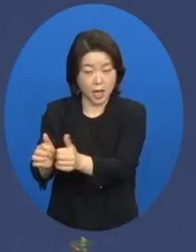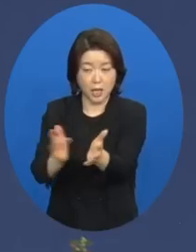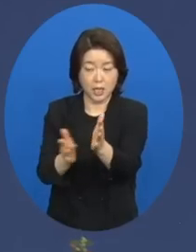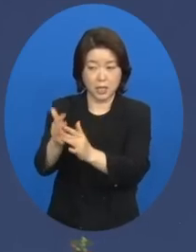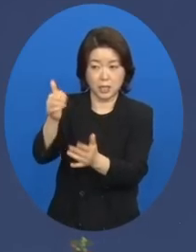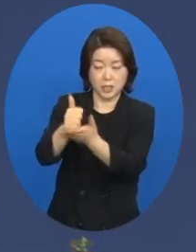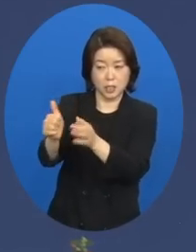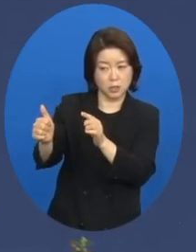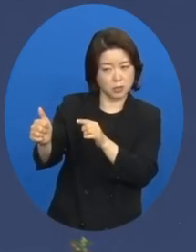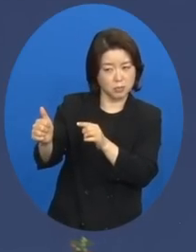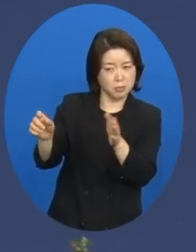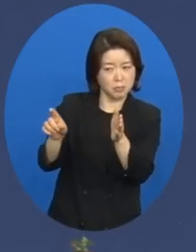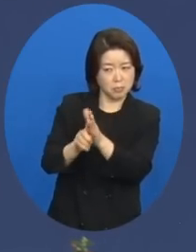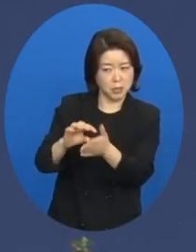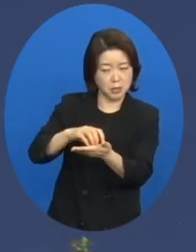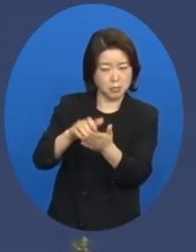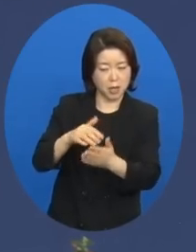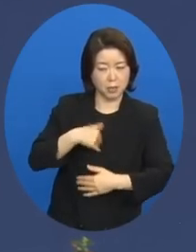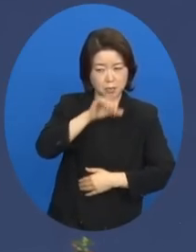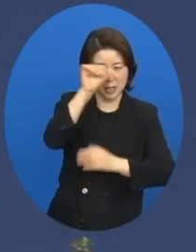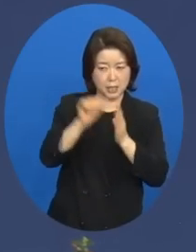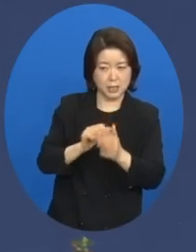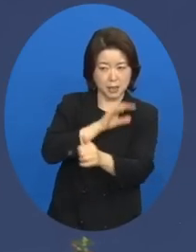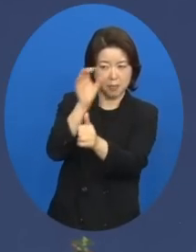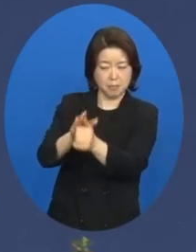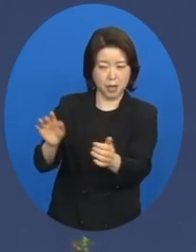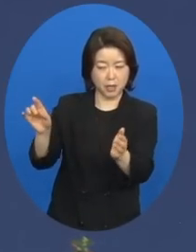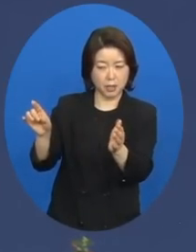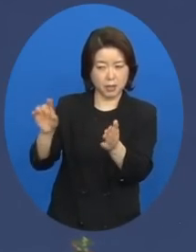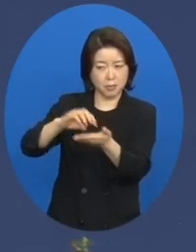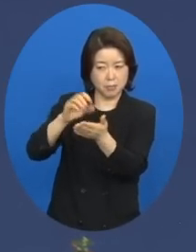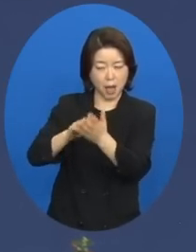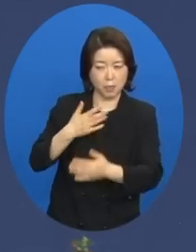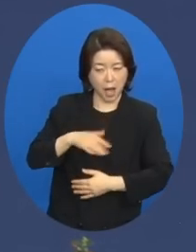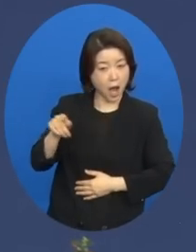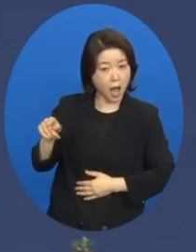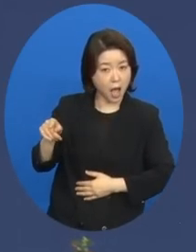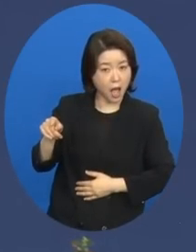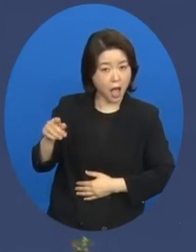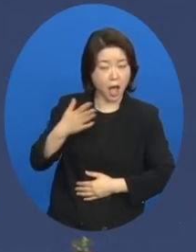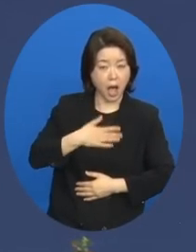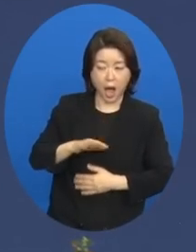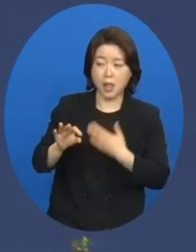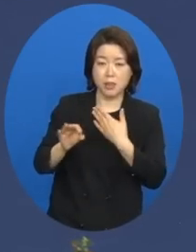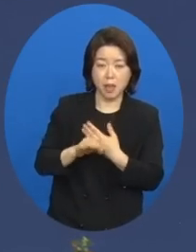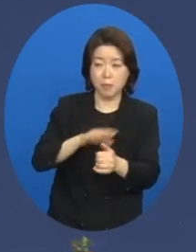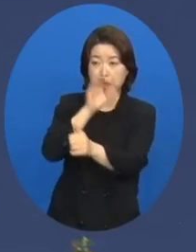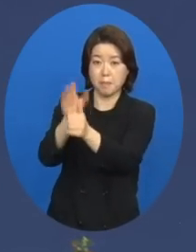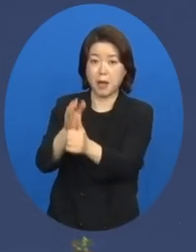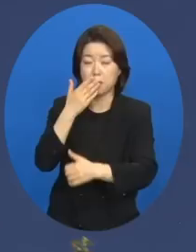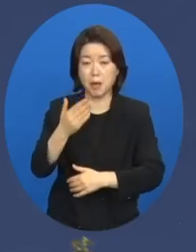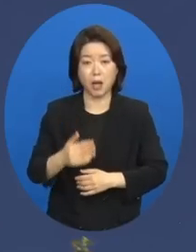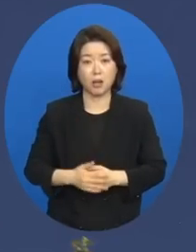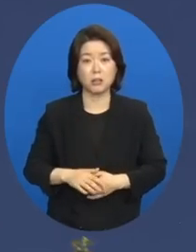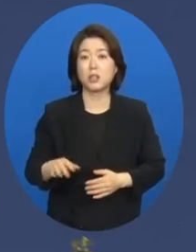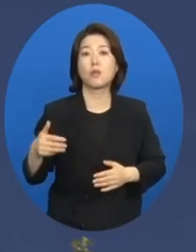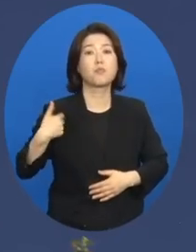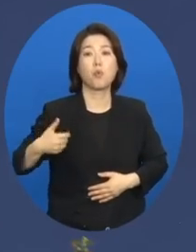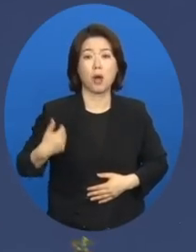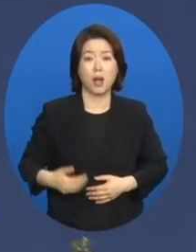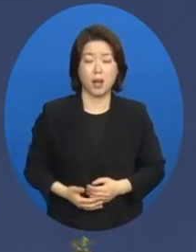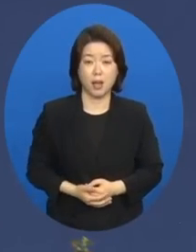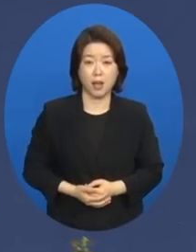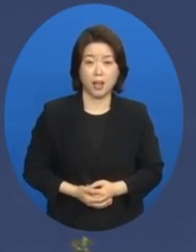정말 믿을 만큼, 내 인생을 맡길 만큼 아느냐. 알기만 하면 맡길 텐데 모른다는 말이에요. 그래서 근데